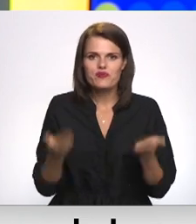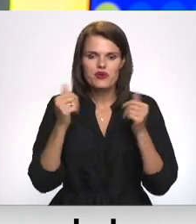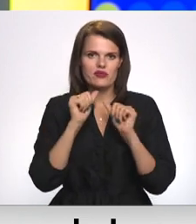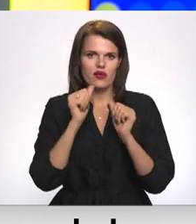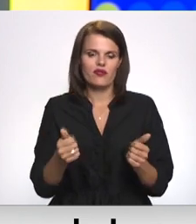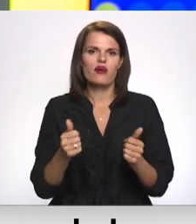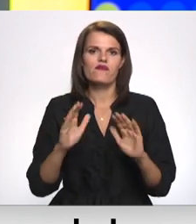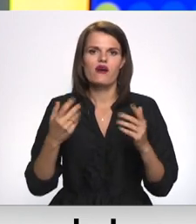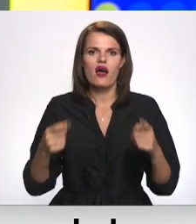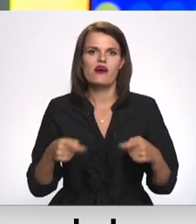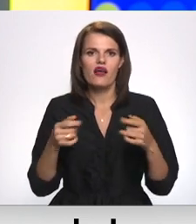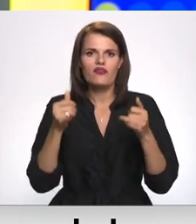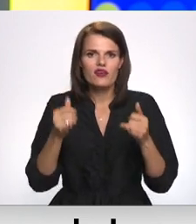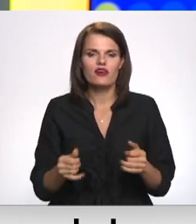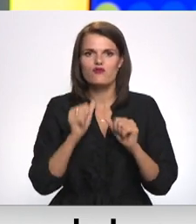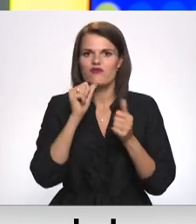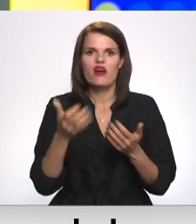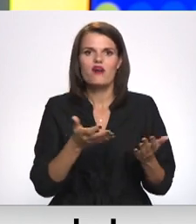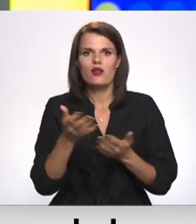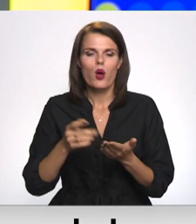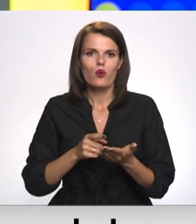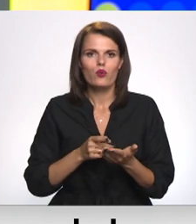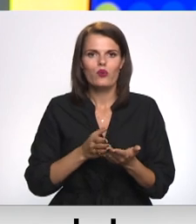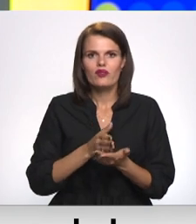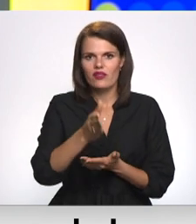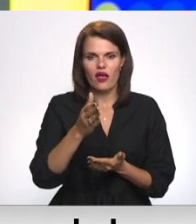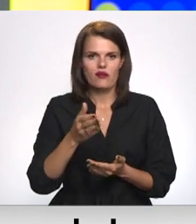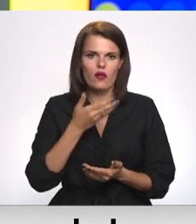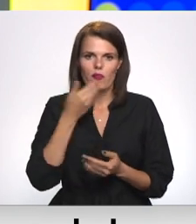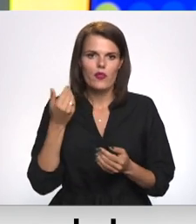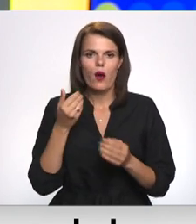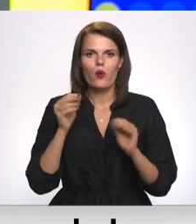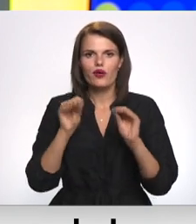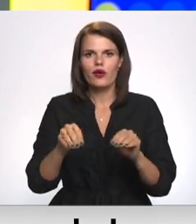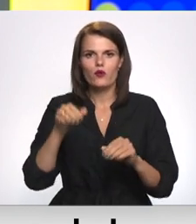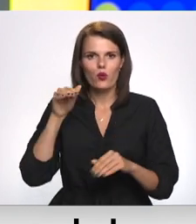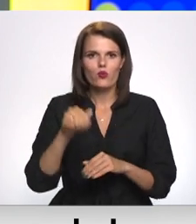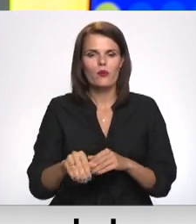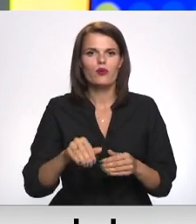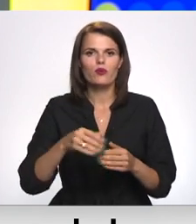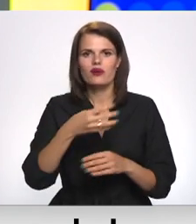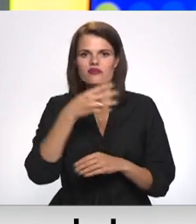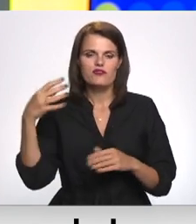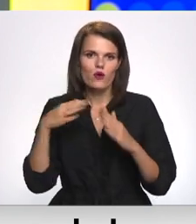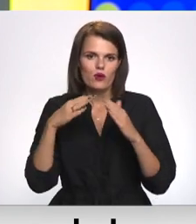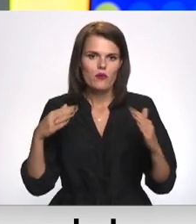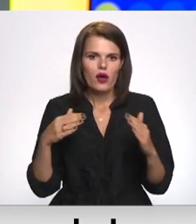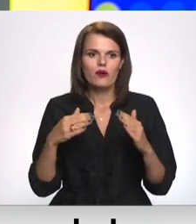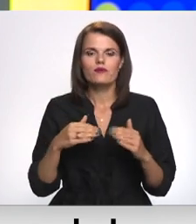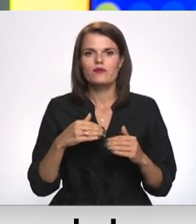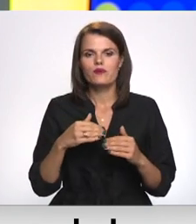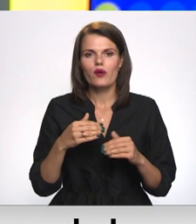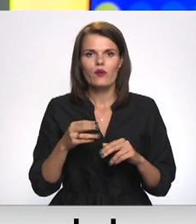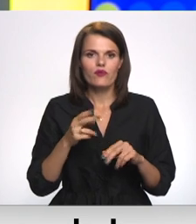ar to ratiņkrēslu kaut kur tikt, ja nav ierīkots, piemēram, nobrauktuves, ja dzīvojamās mājās, ja tātad